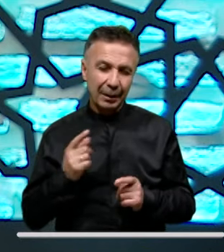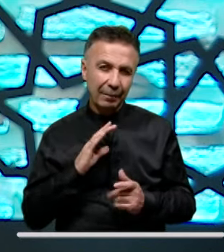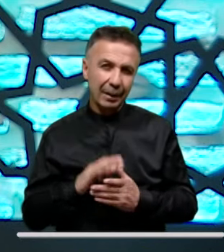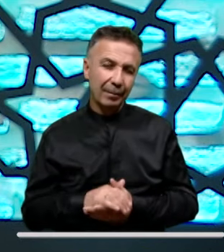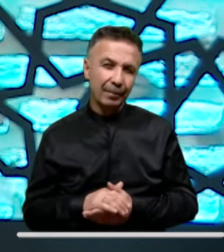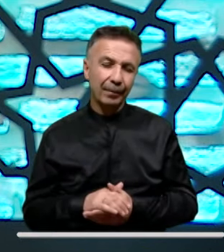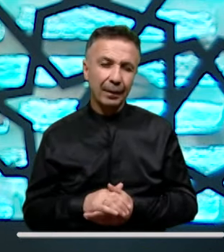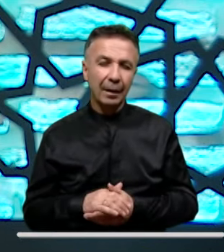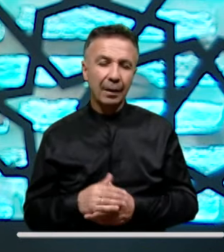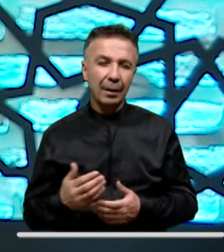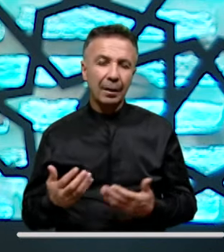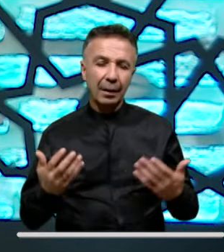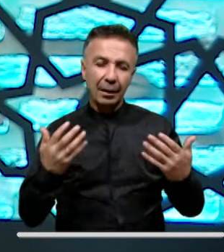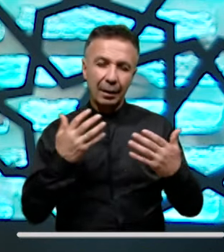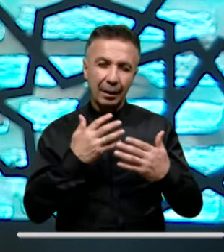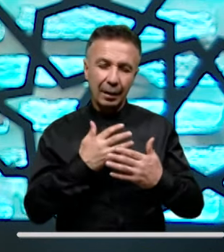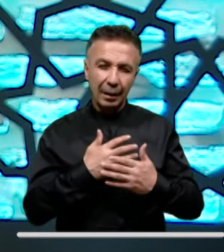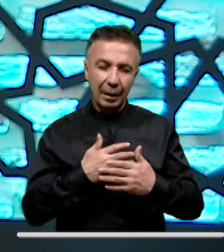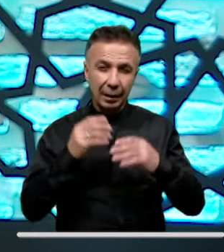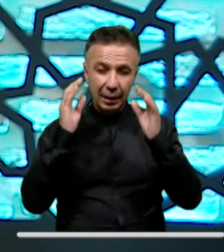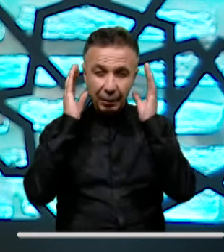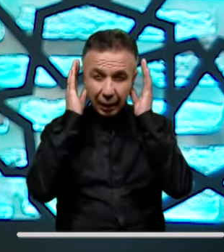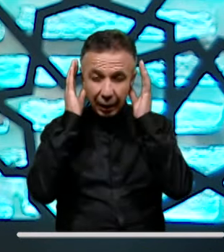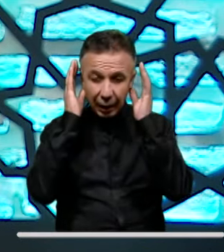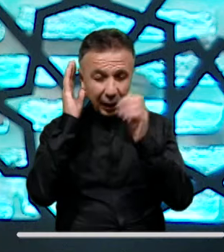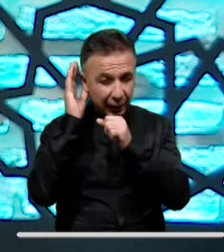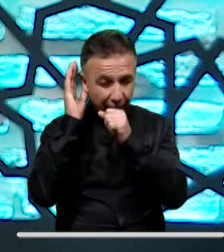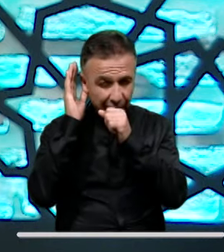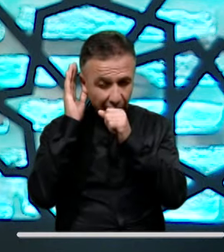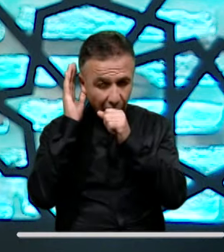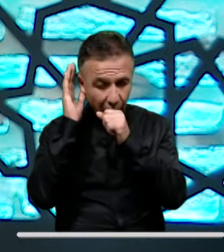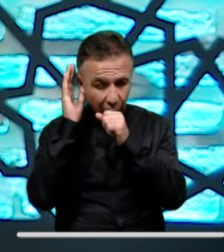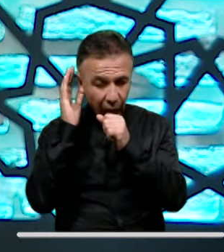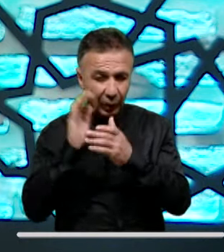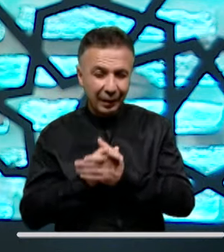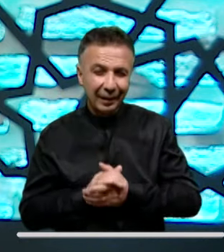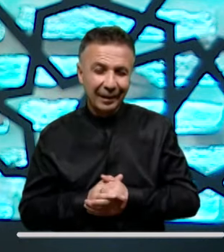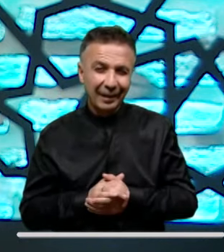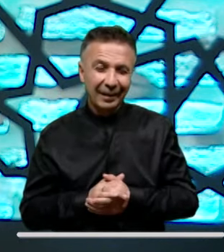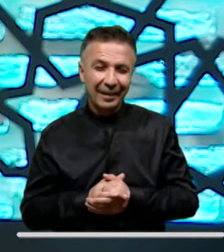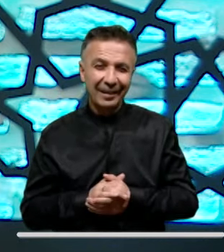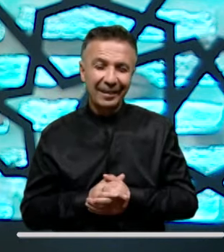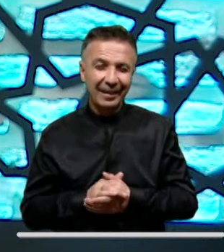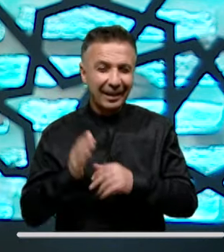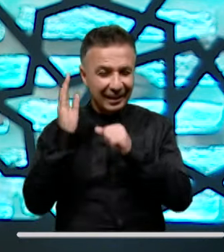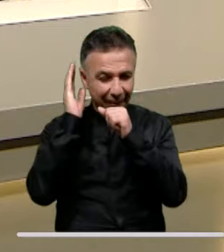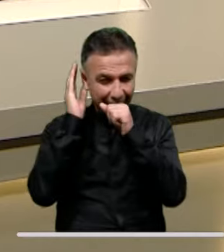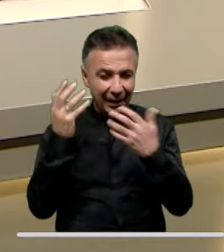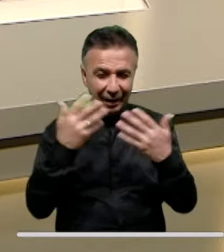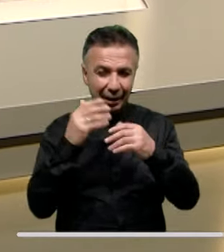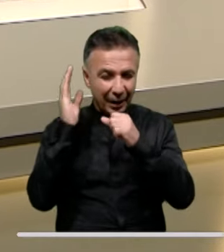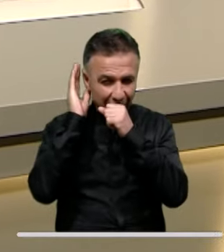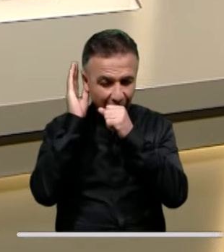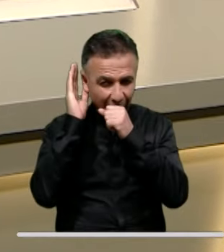Buyurun. Akşam ezanı okunuyor burada. Biz daha namazı kılamadık sizi izlemek için yani. Günah giriyoruz artık